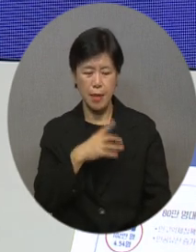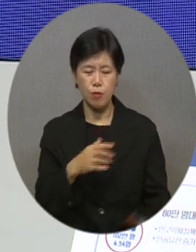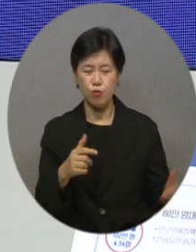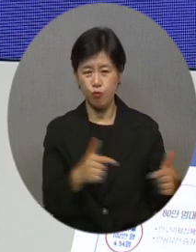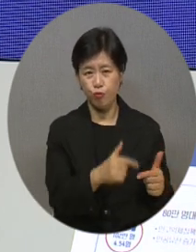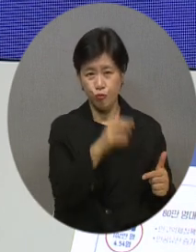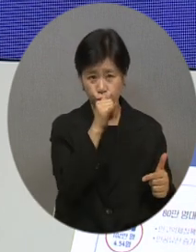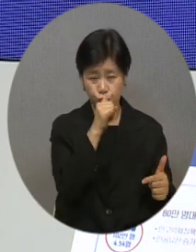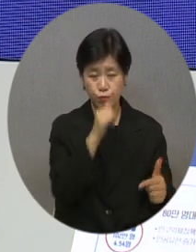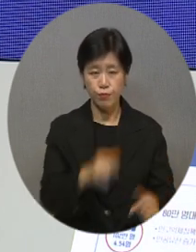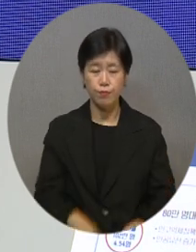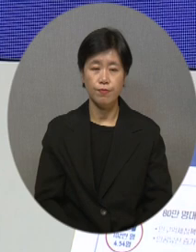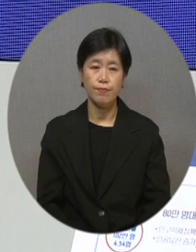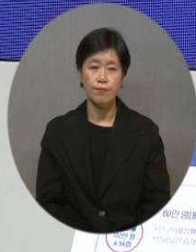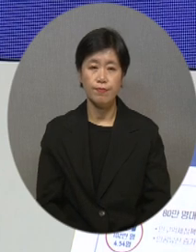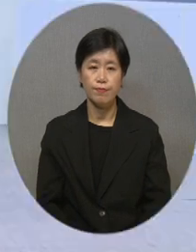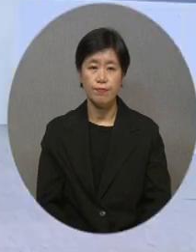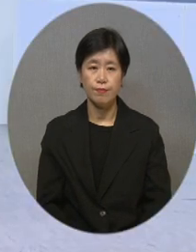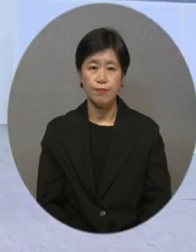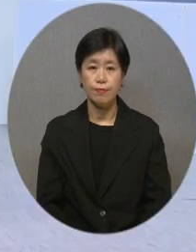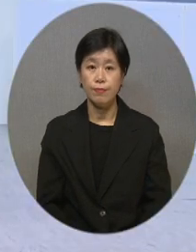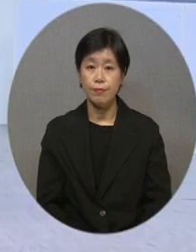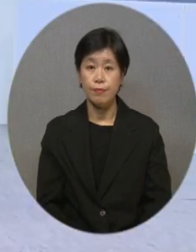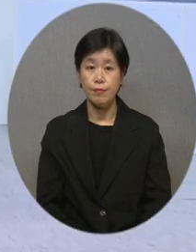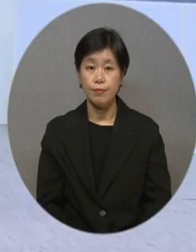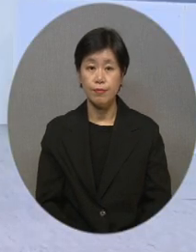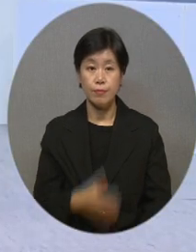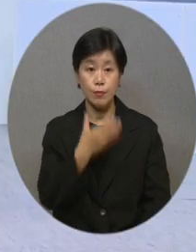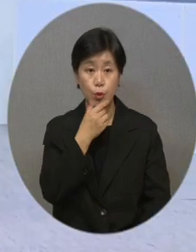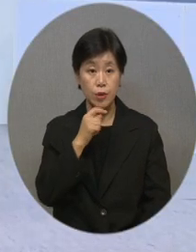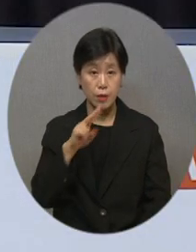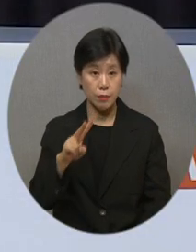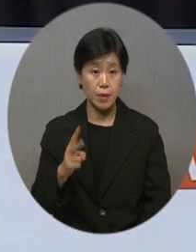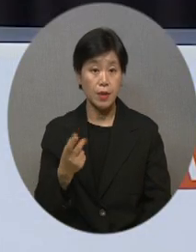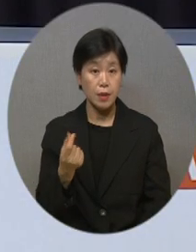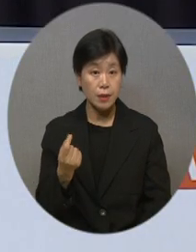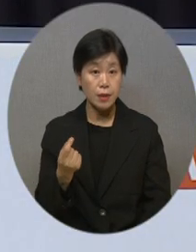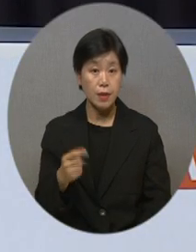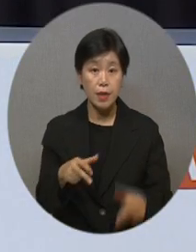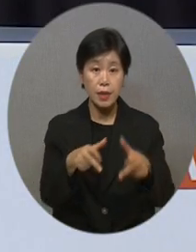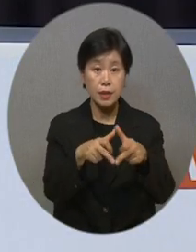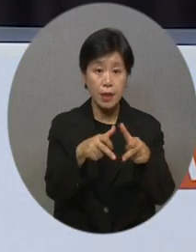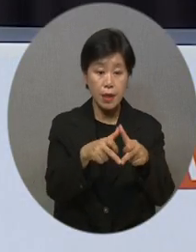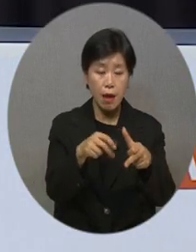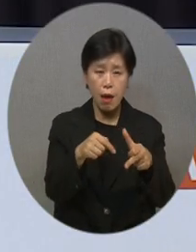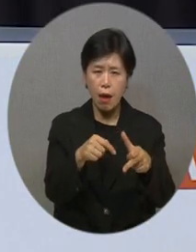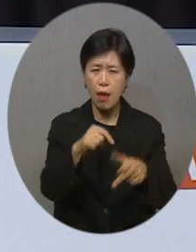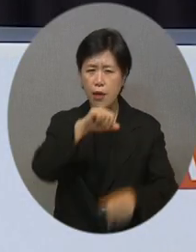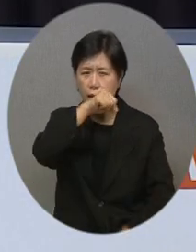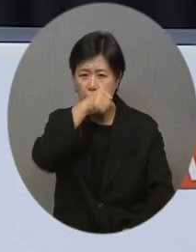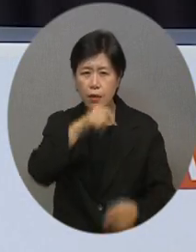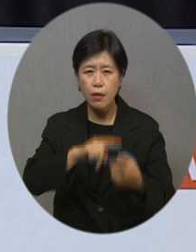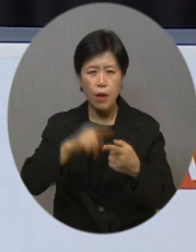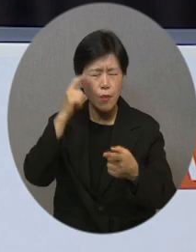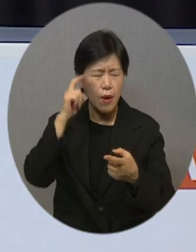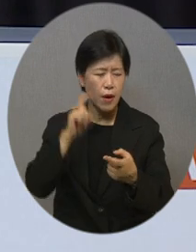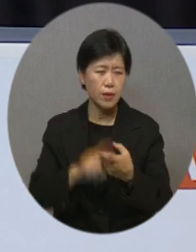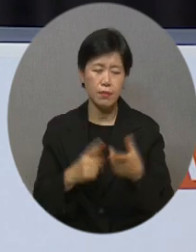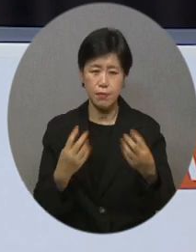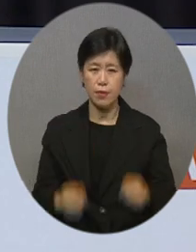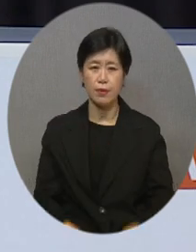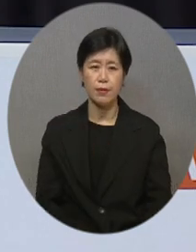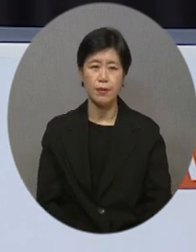겁니다. 예, 그렇게 볼 수가 있겠습니다. 그렇습니다. 저희 복지 TV만큼 장애인 예산에 대해서도 관심이